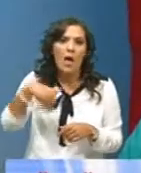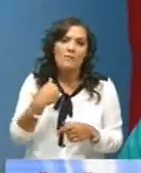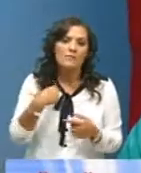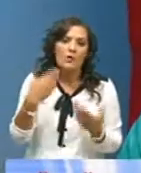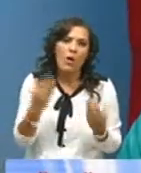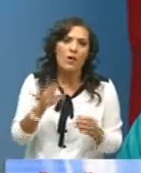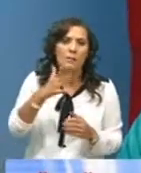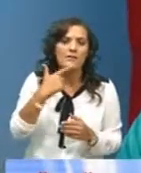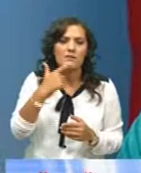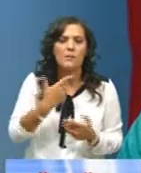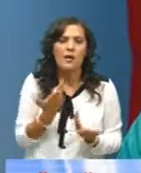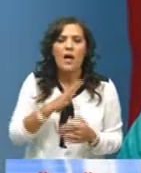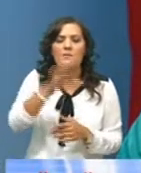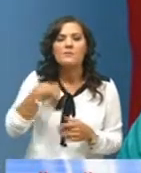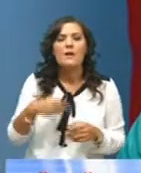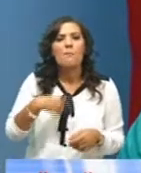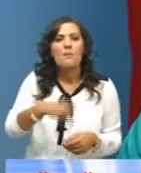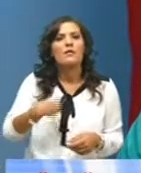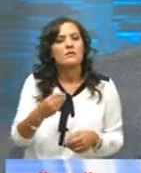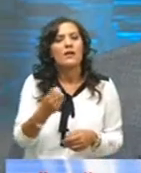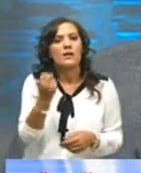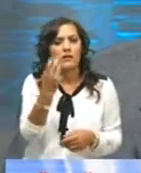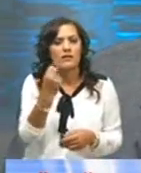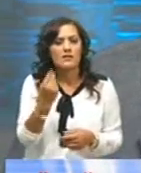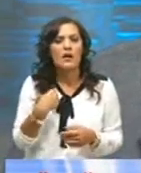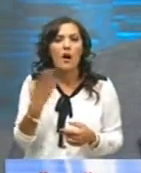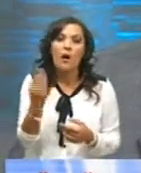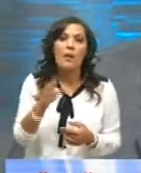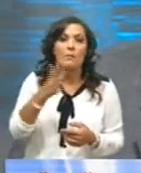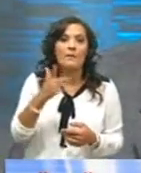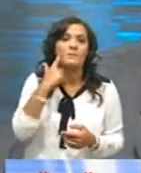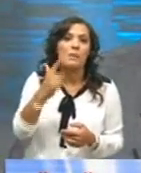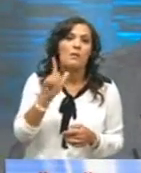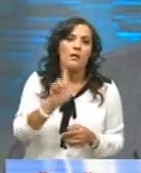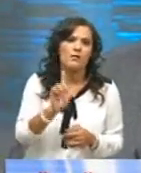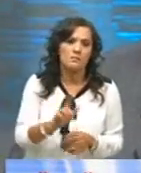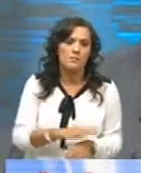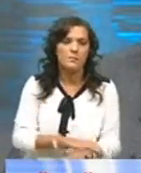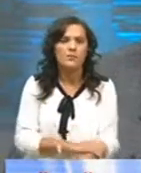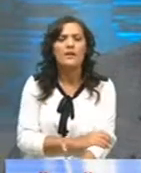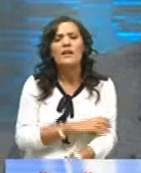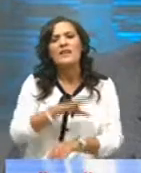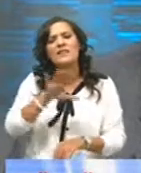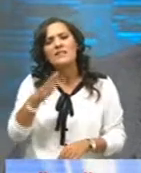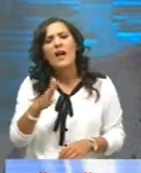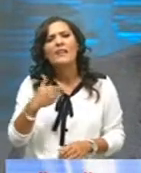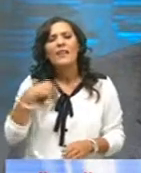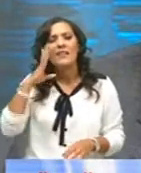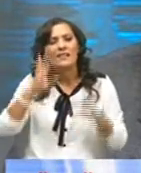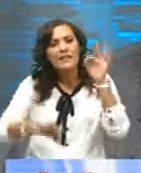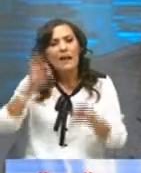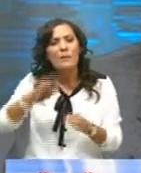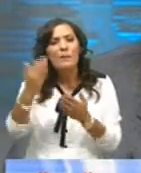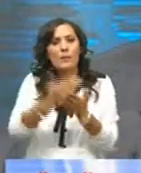tavsiye olarak hepimiz kalın bağırsak kanserine yakalanabilir gözüyle bakmak lazım o zaten tarama prensibi de